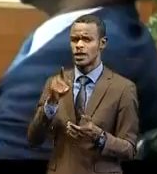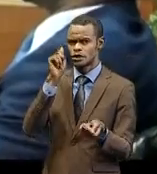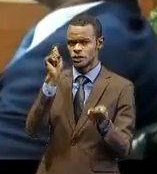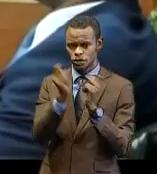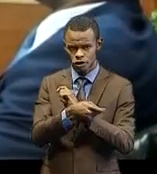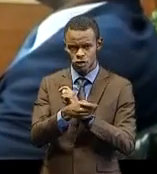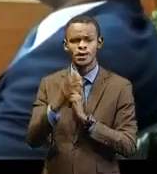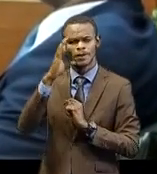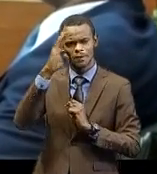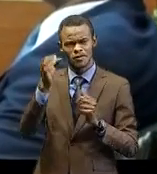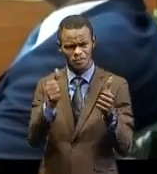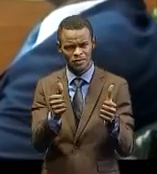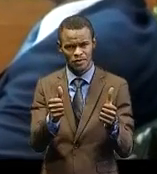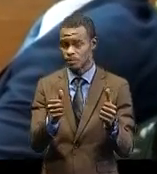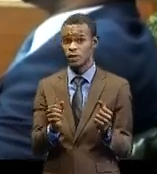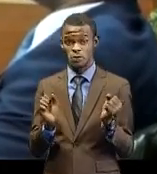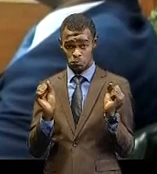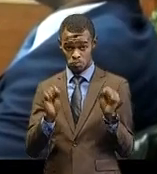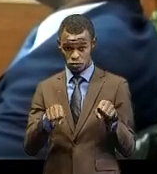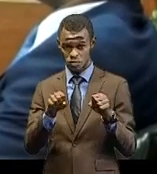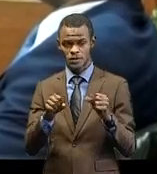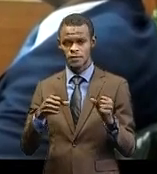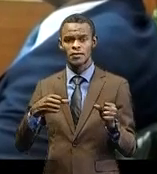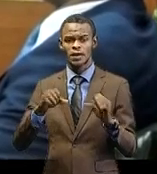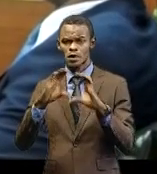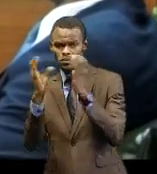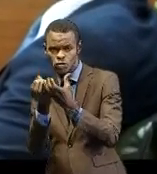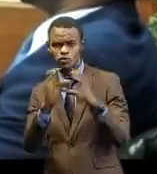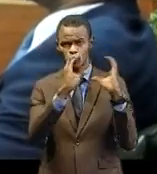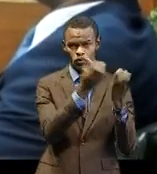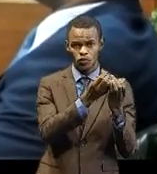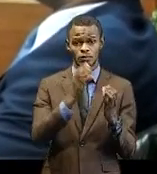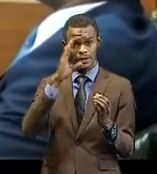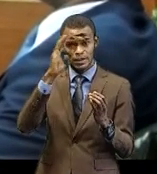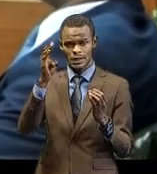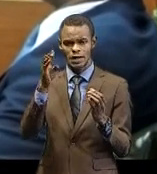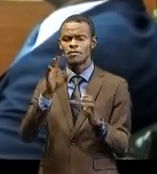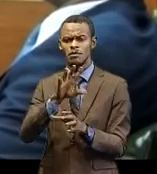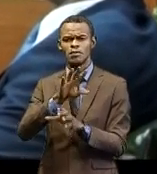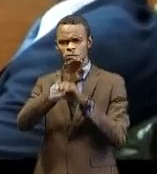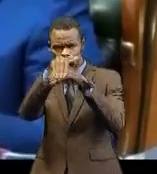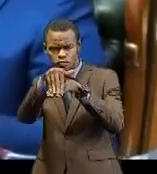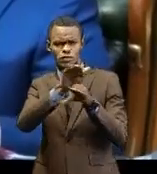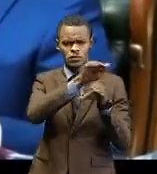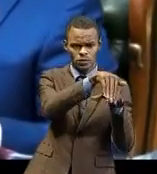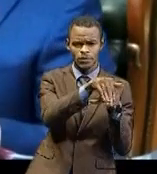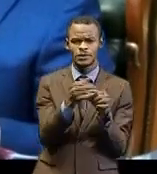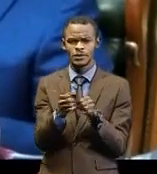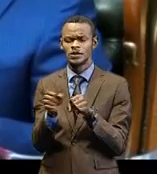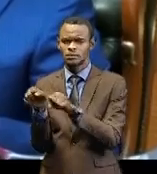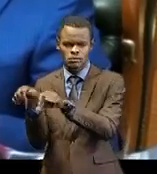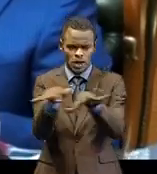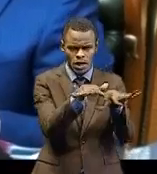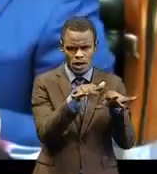travaux communautaires renforcera la confiance et permettra à l'armée, au-delà de sa mission de défense, de